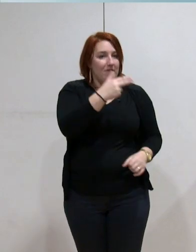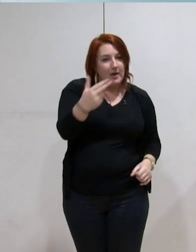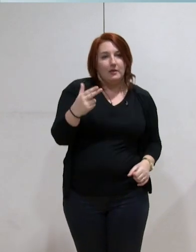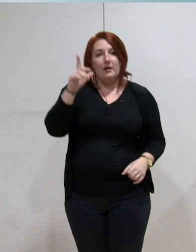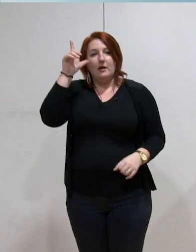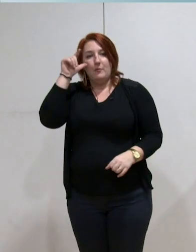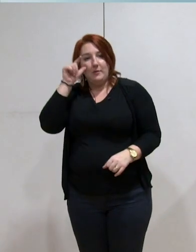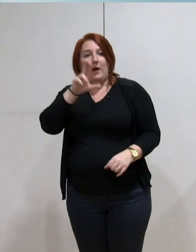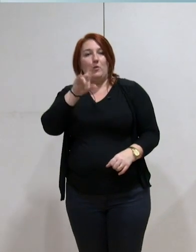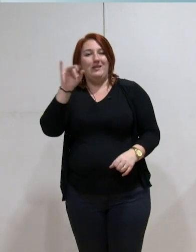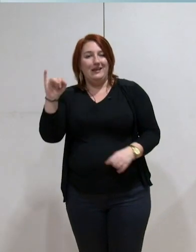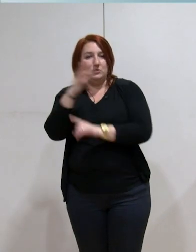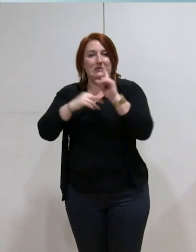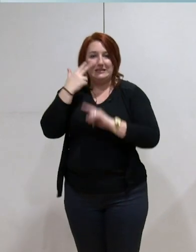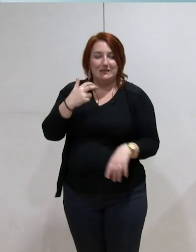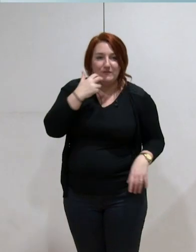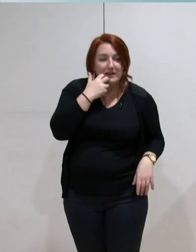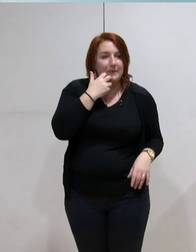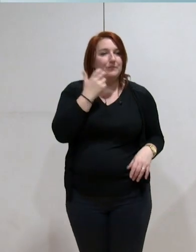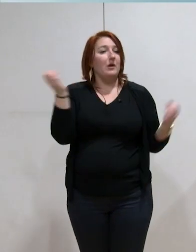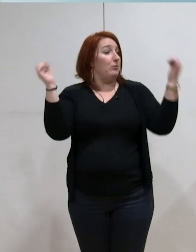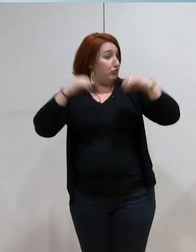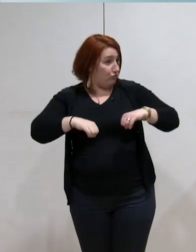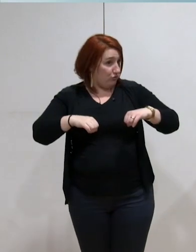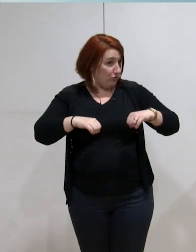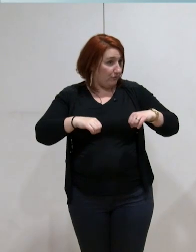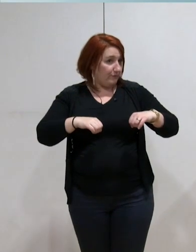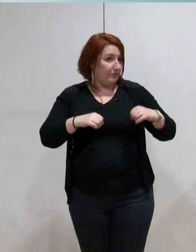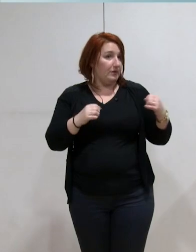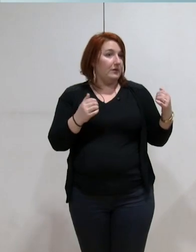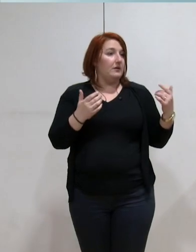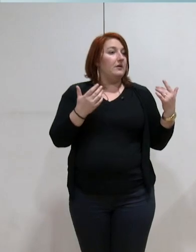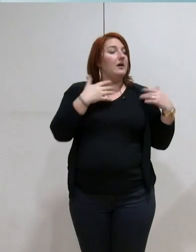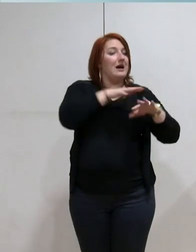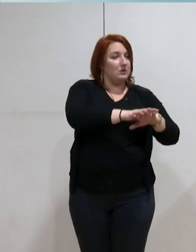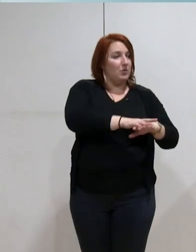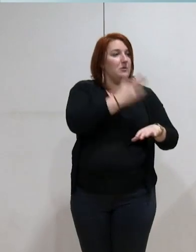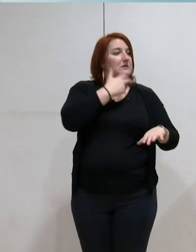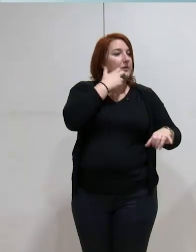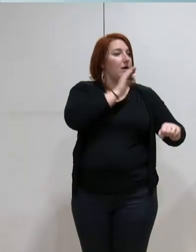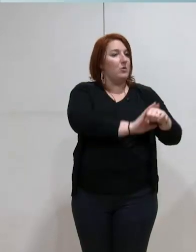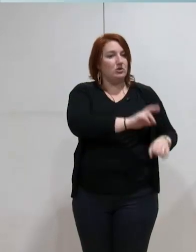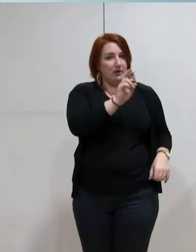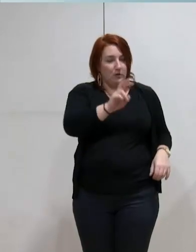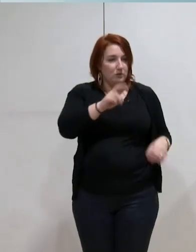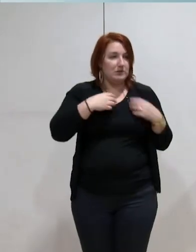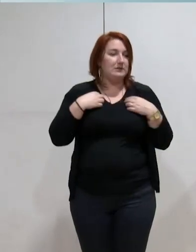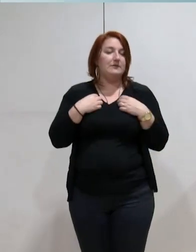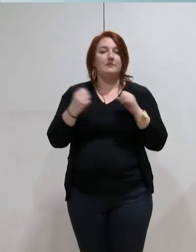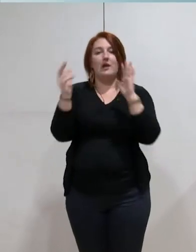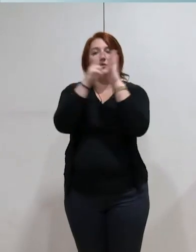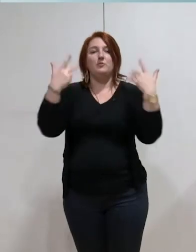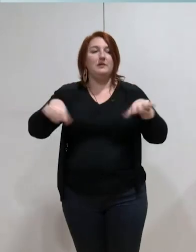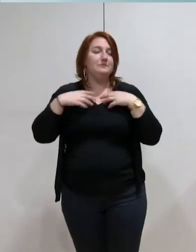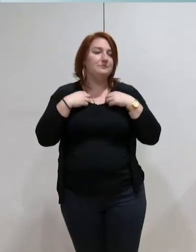Front national les républicains udi société civile qui vote pour rassemblement citoyen de la gauche et les écologistesb